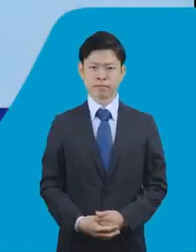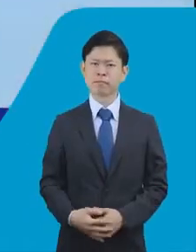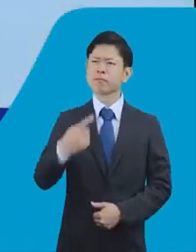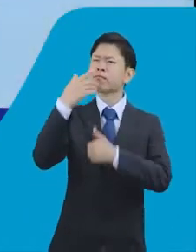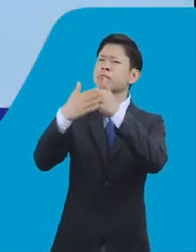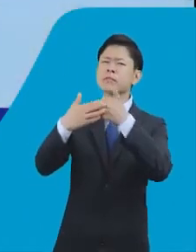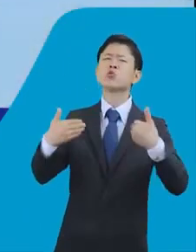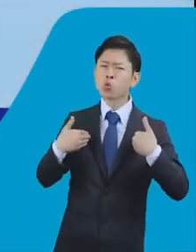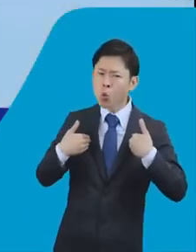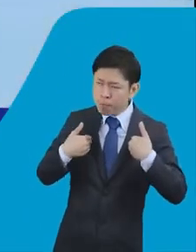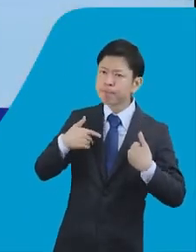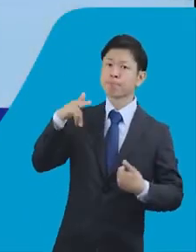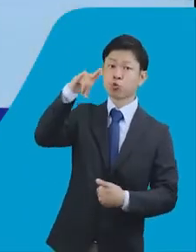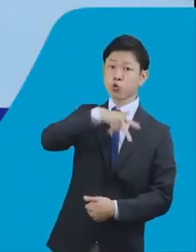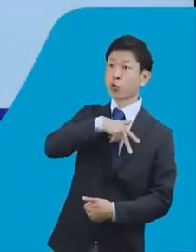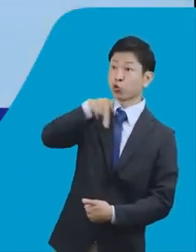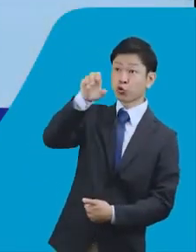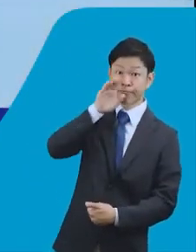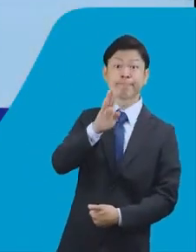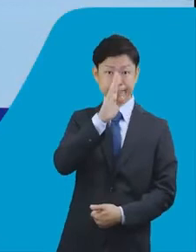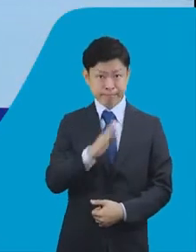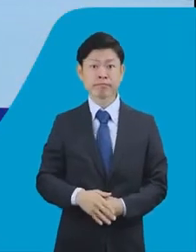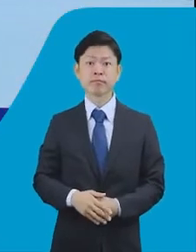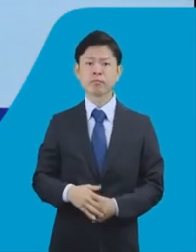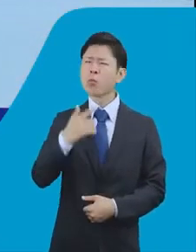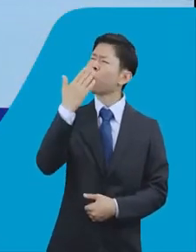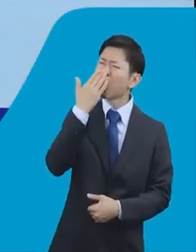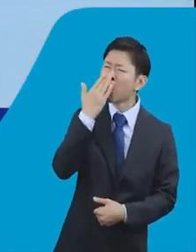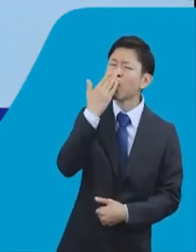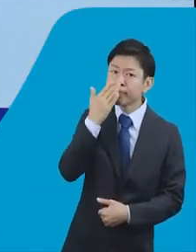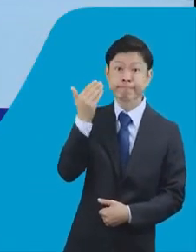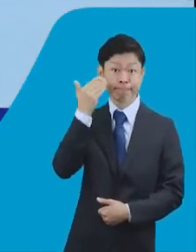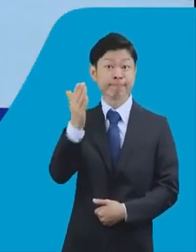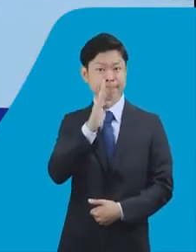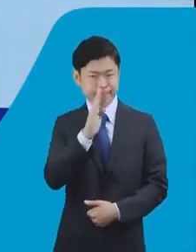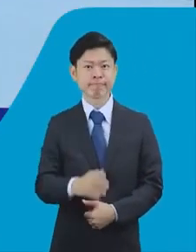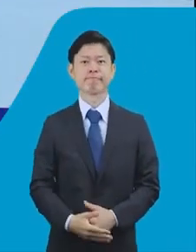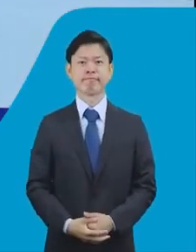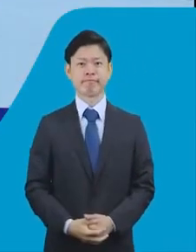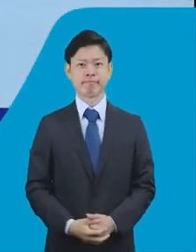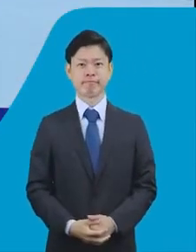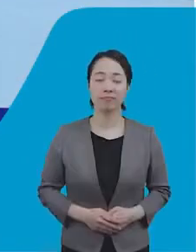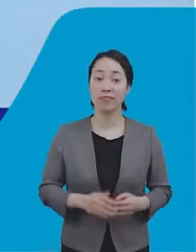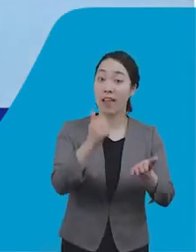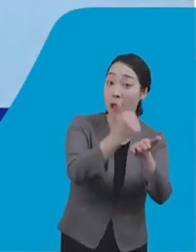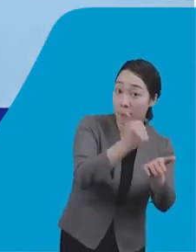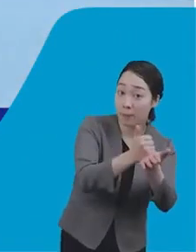お手伝いが必要なお客様はお知らせください。その他ご質問がありましたら客室乗務員にお尋ねください。